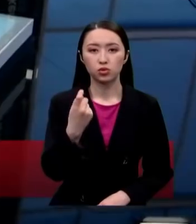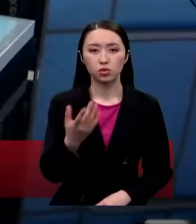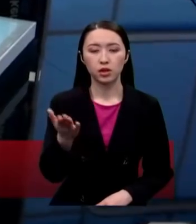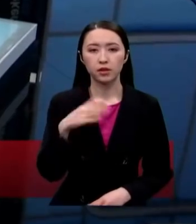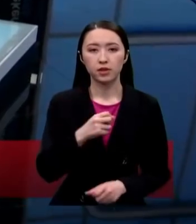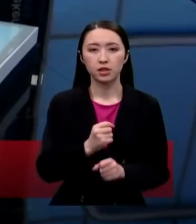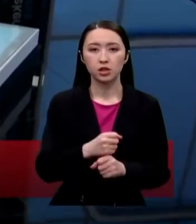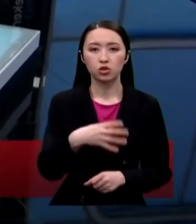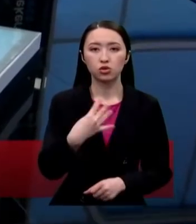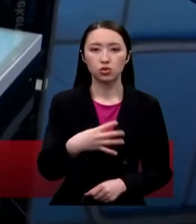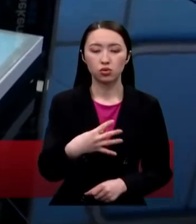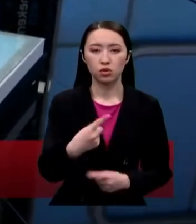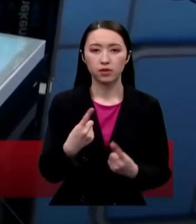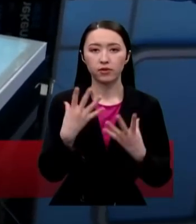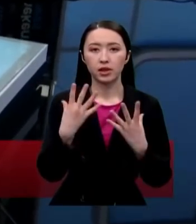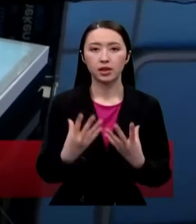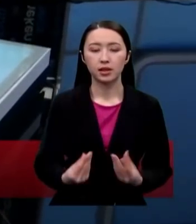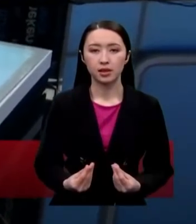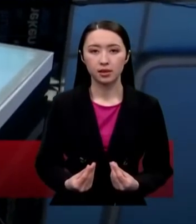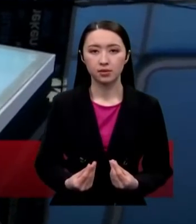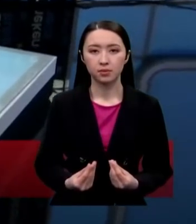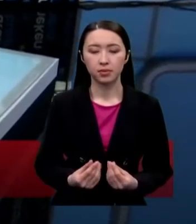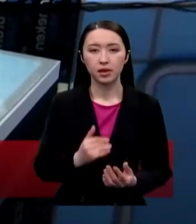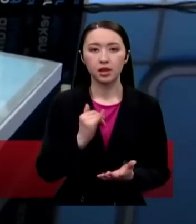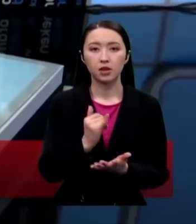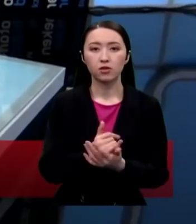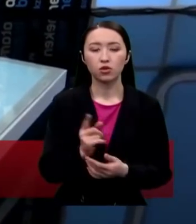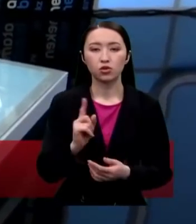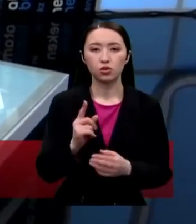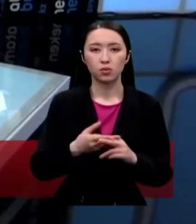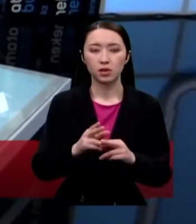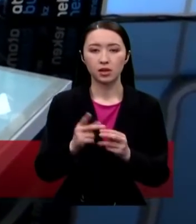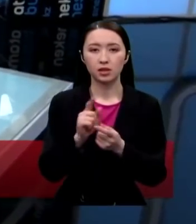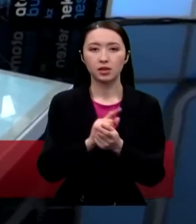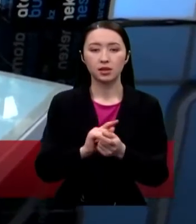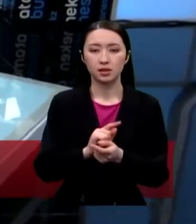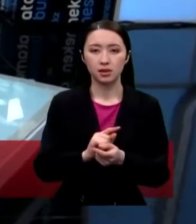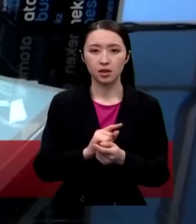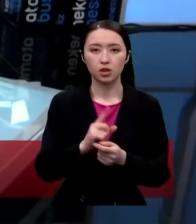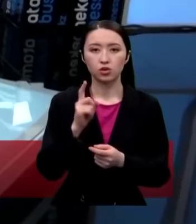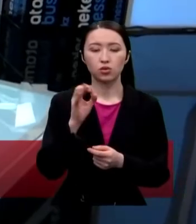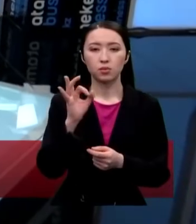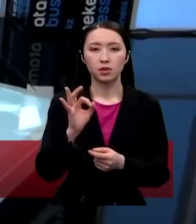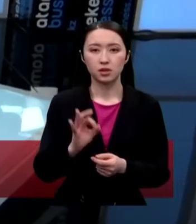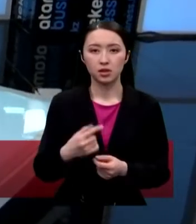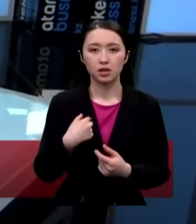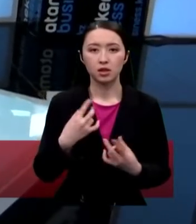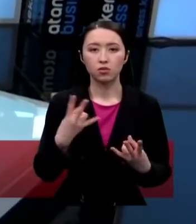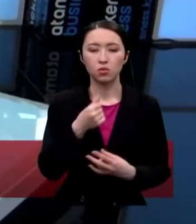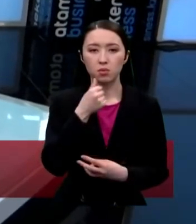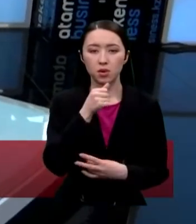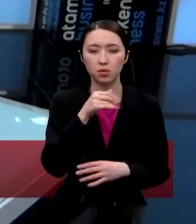40, давайте сделаем 40 в день. То есть для того, чтобы эти критерии били 100%, нам необходимо их